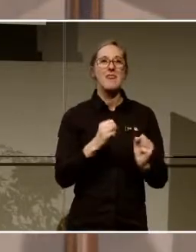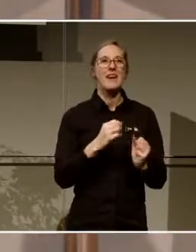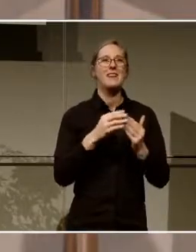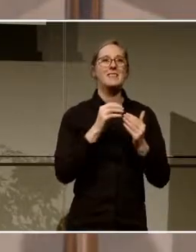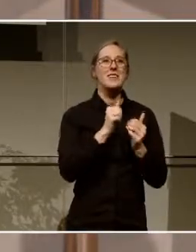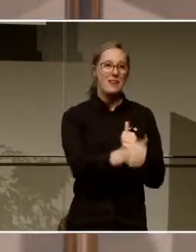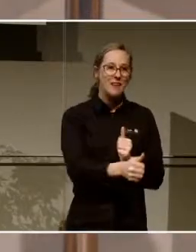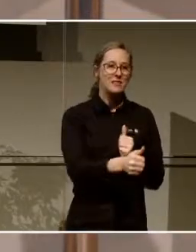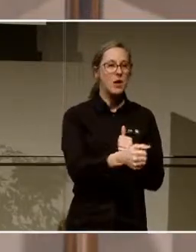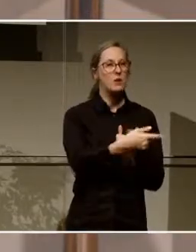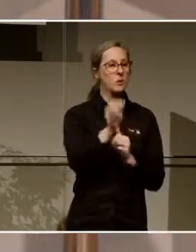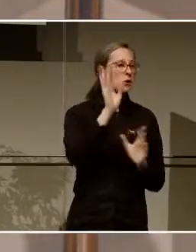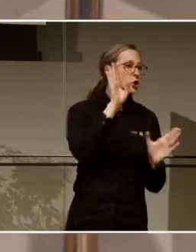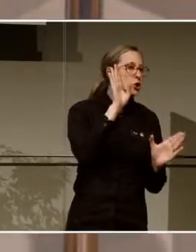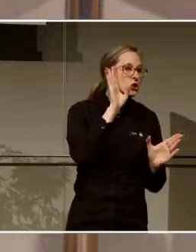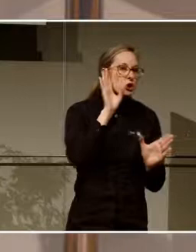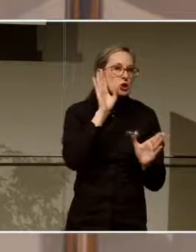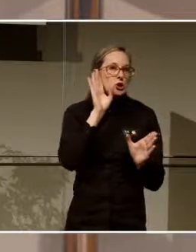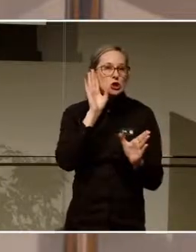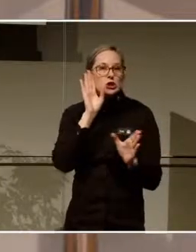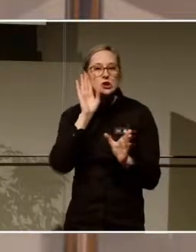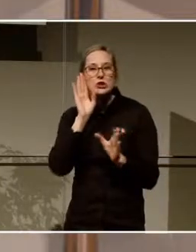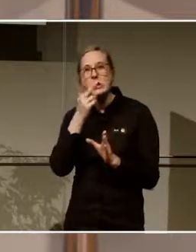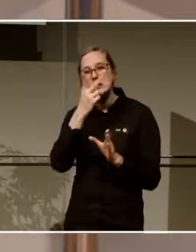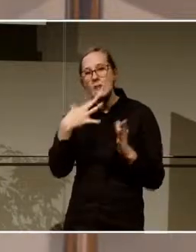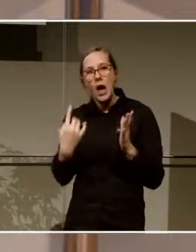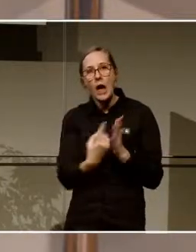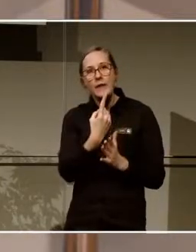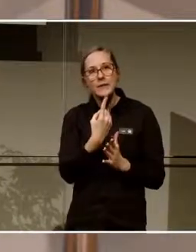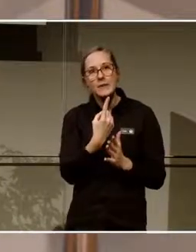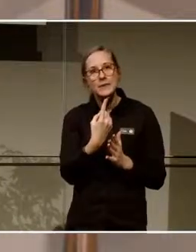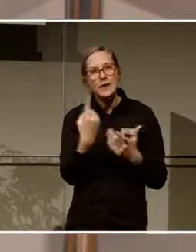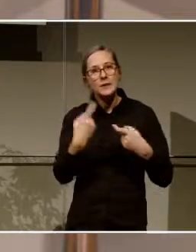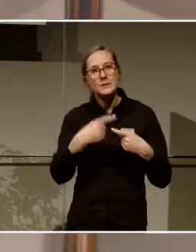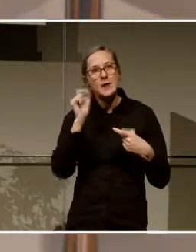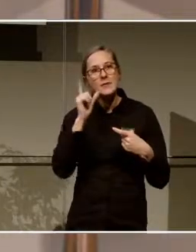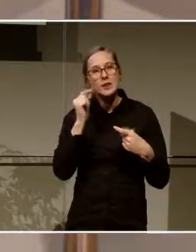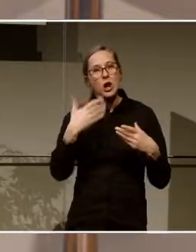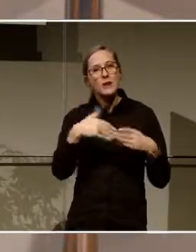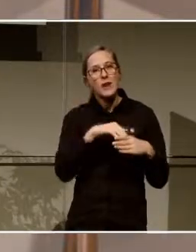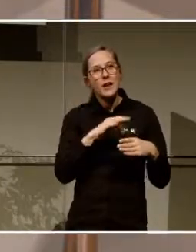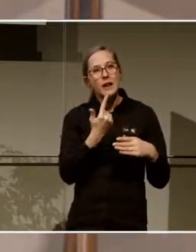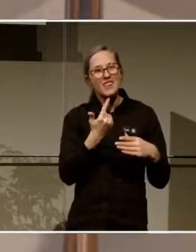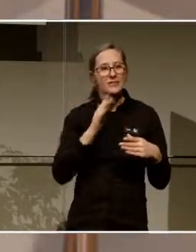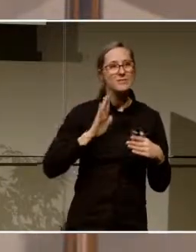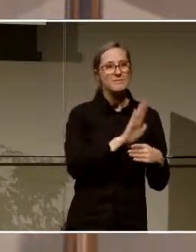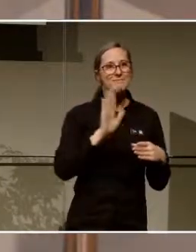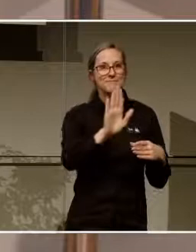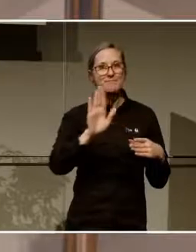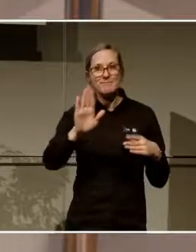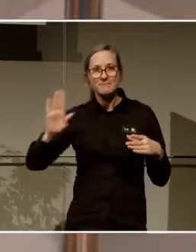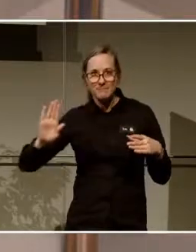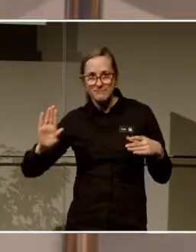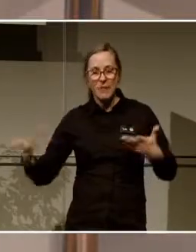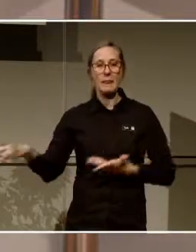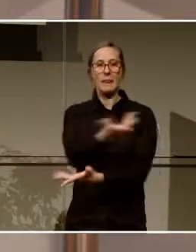lyssnar ju med sina öron. Vad händer med digital delaktighet inom våran sfär? De delar med sig.